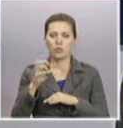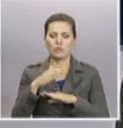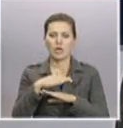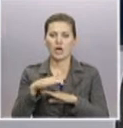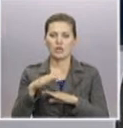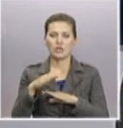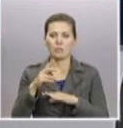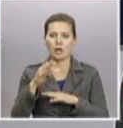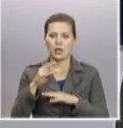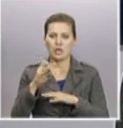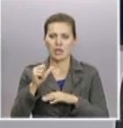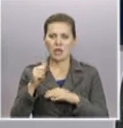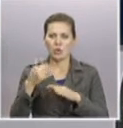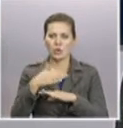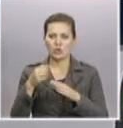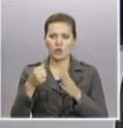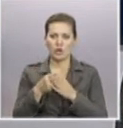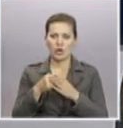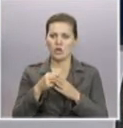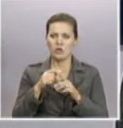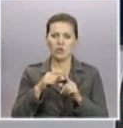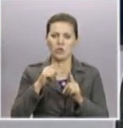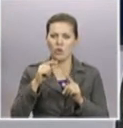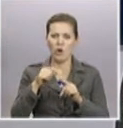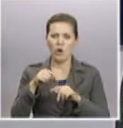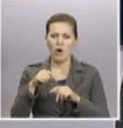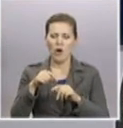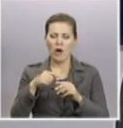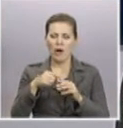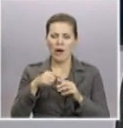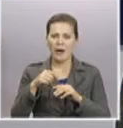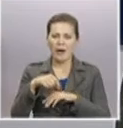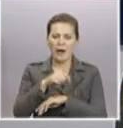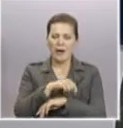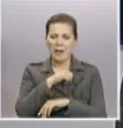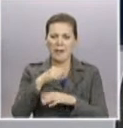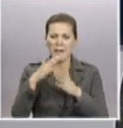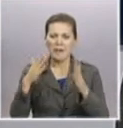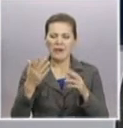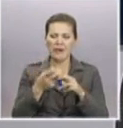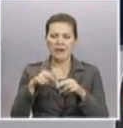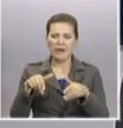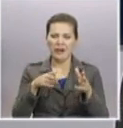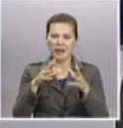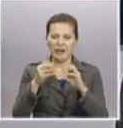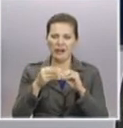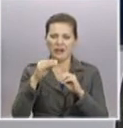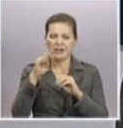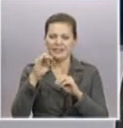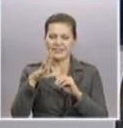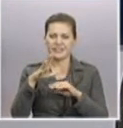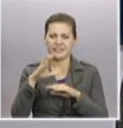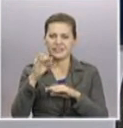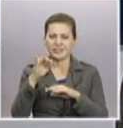даңғылынан Майлина көшесіне шейін, жалпы ұзындығы 3-3 шақырым. Одан басқа Жандосов көшесін,